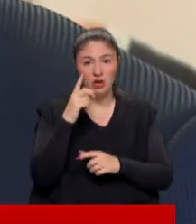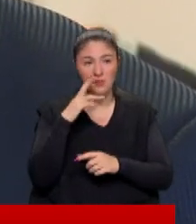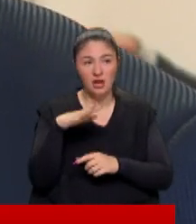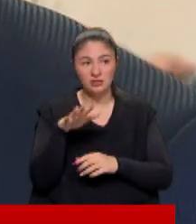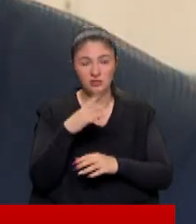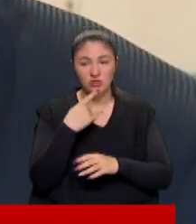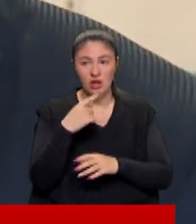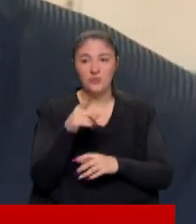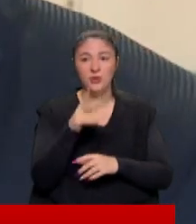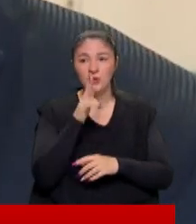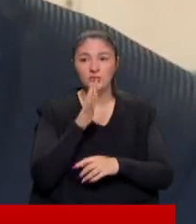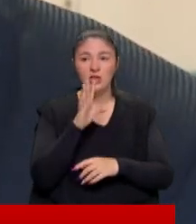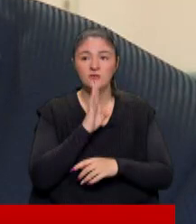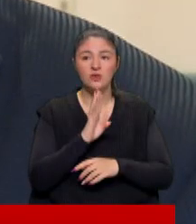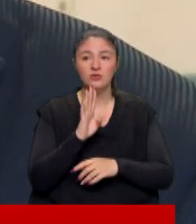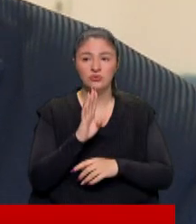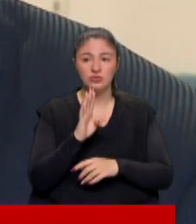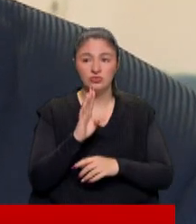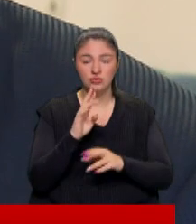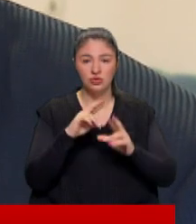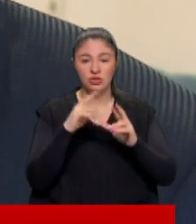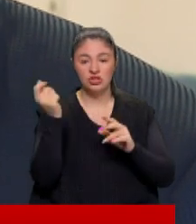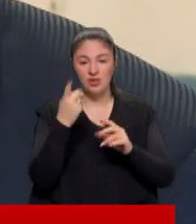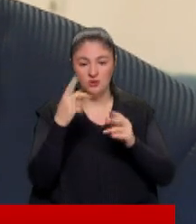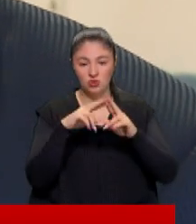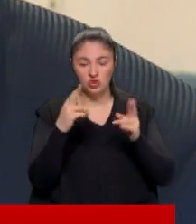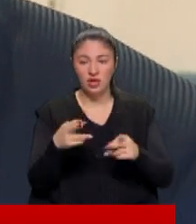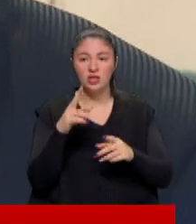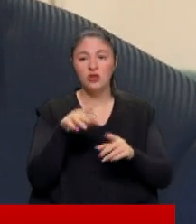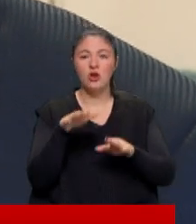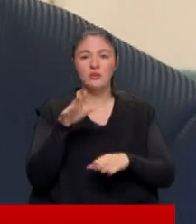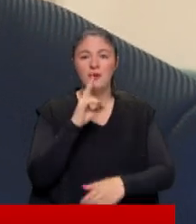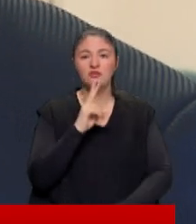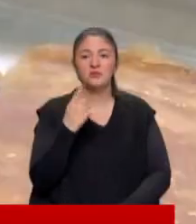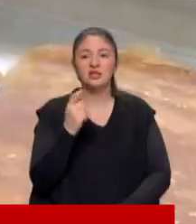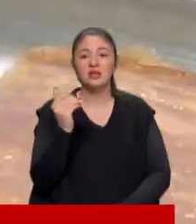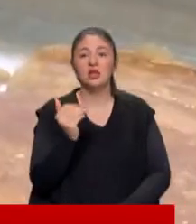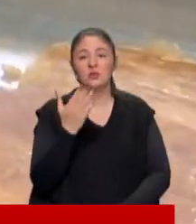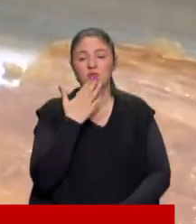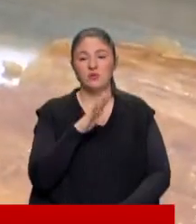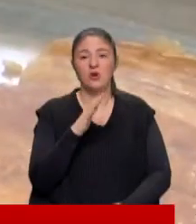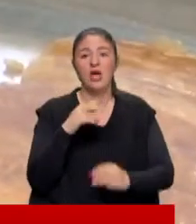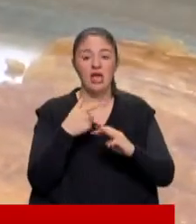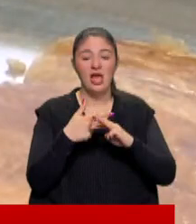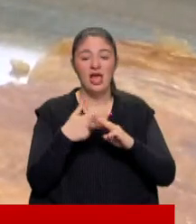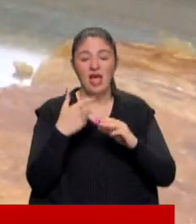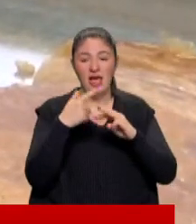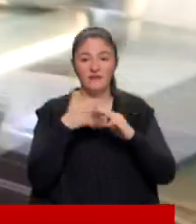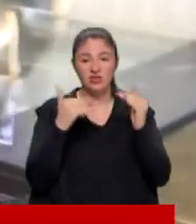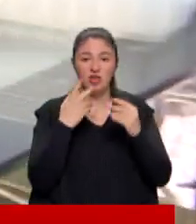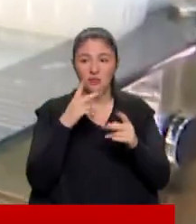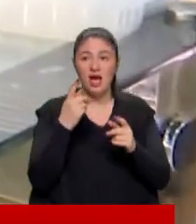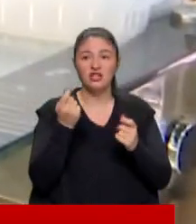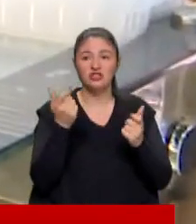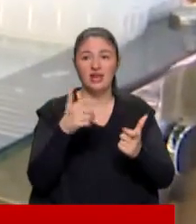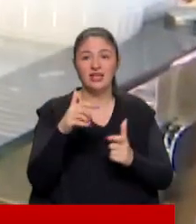alarak söyleyeyim size. 350-400 kişilik bir dükkanın kirası şöyle böyle 250 bin liradan aşağı yoktur. Enflasyonun açıklanmasıyla iş yerlerinin